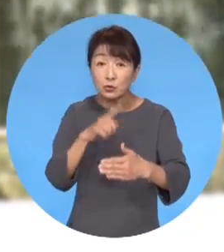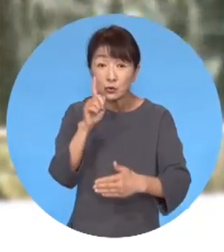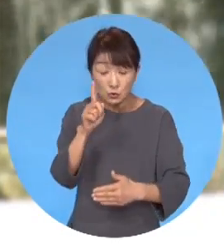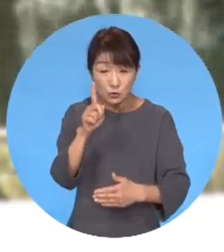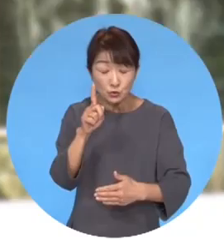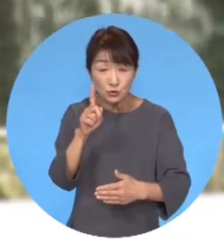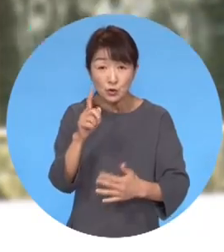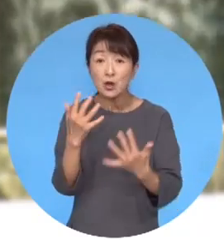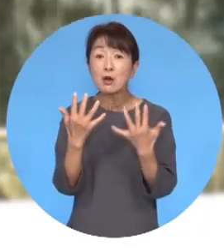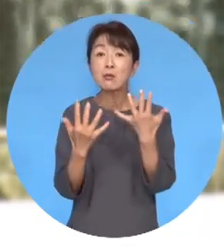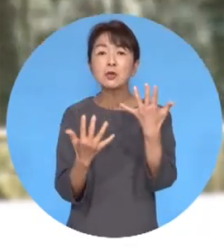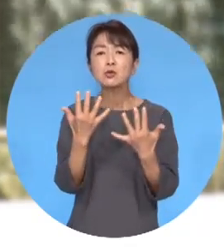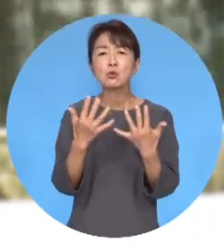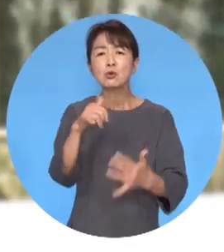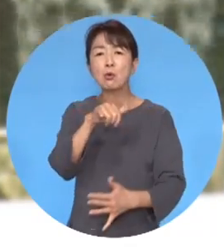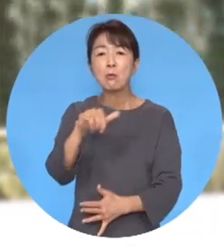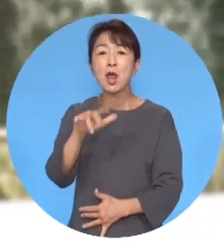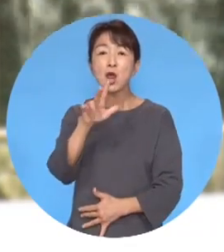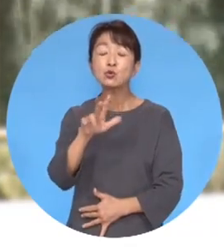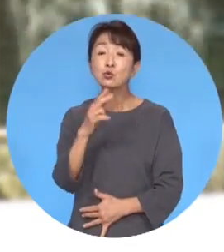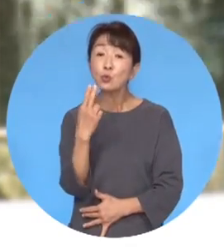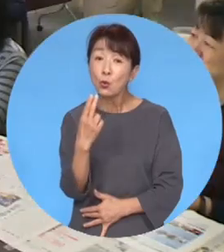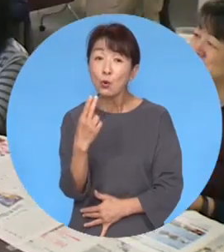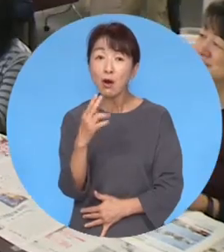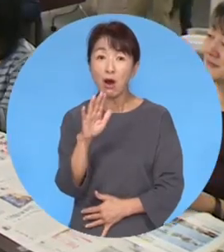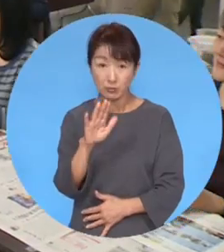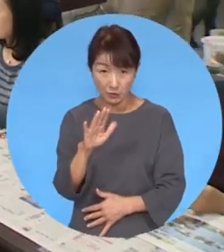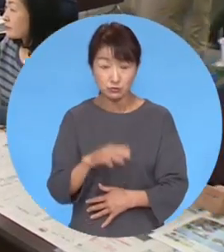に緑のベルトがあります。